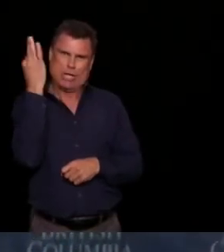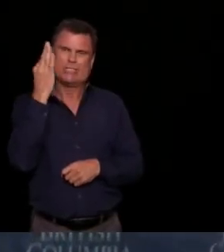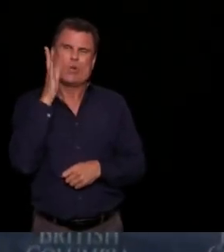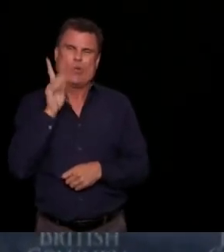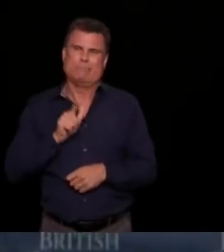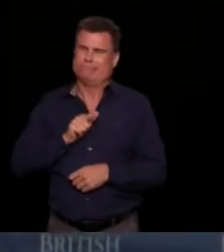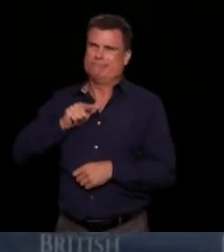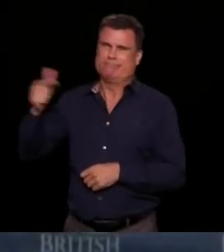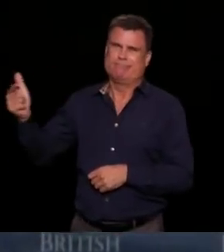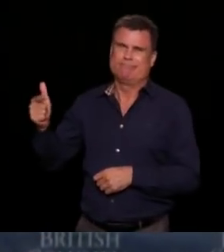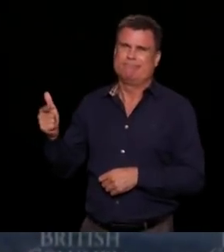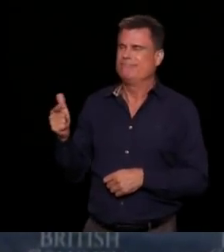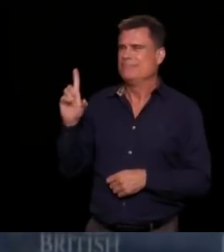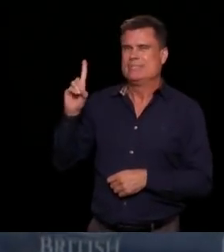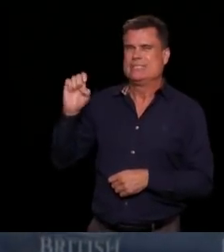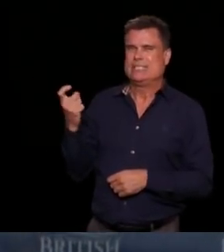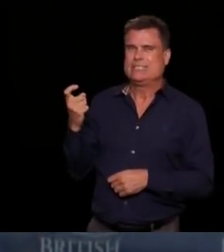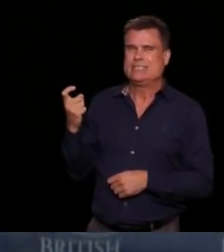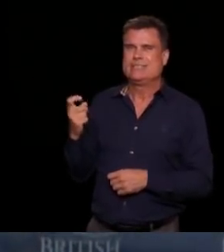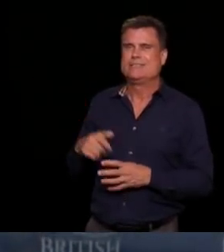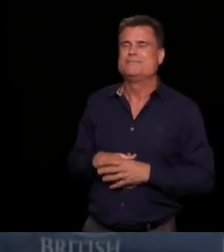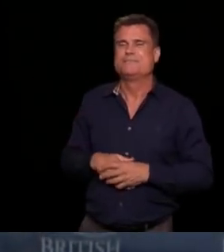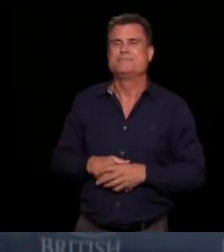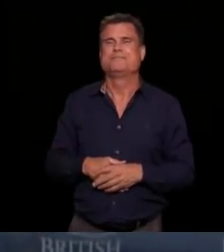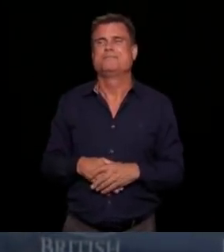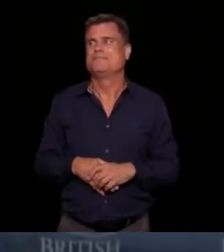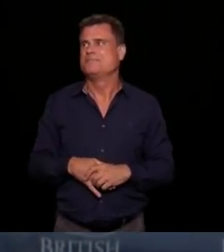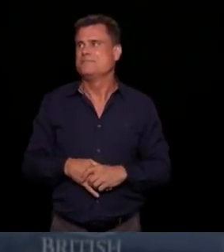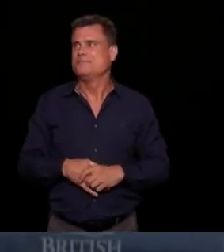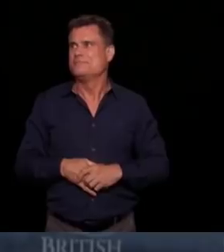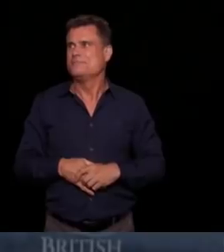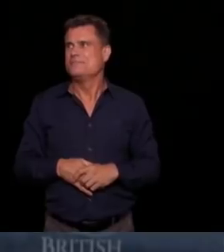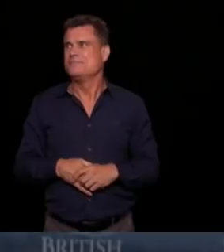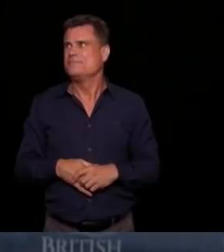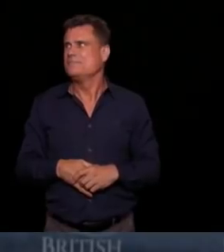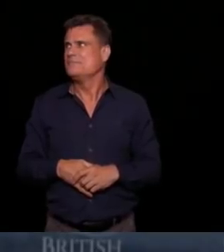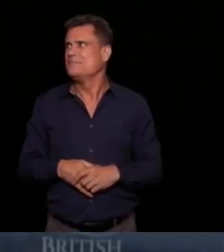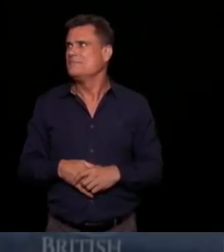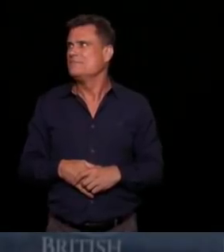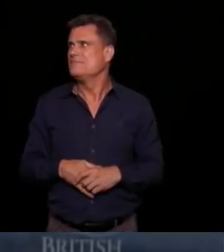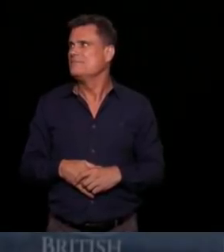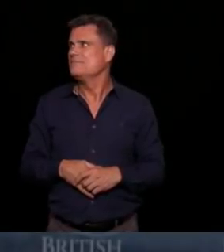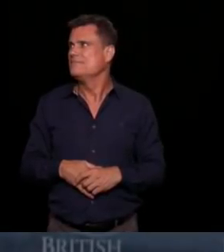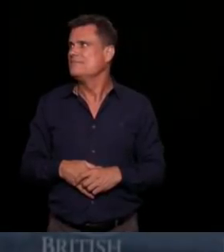Oui, il y a 9 personnes qui travaillent pour Loblaws à Surrey